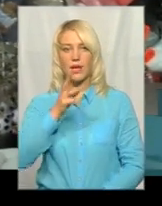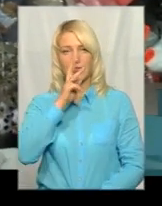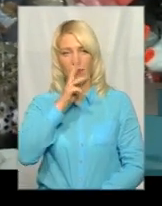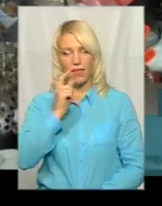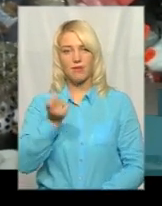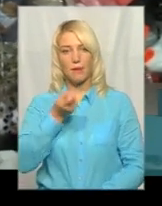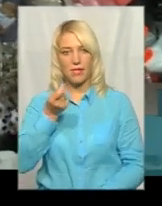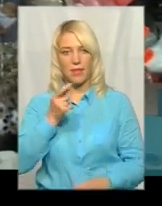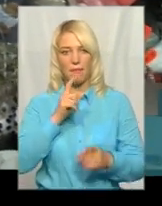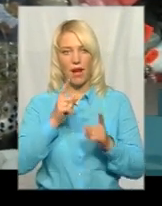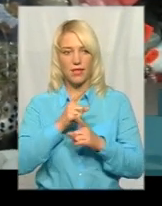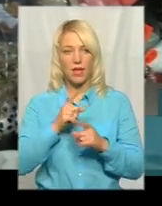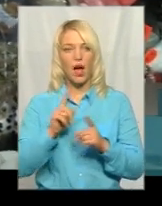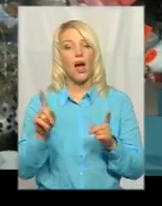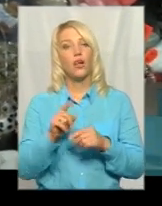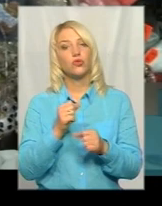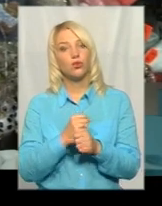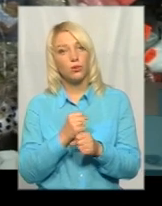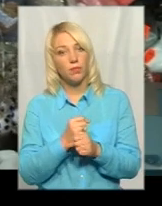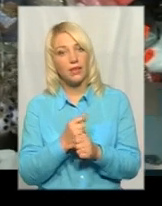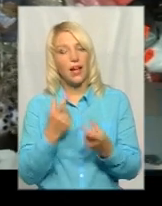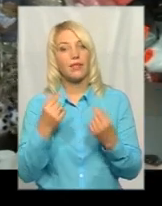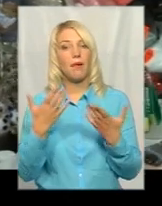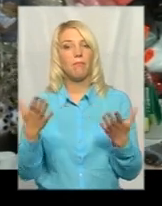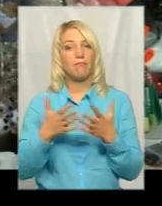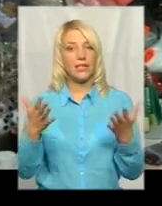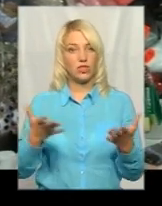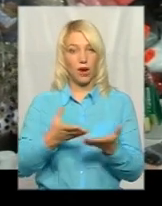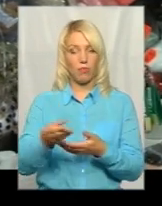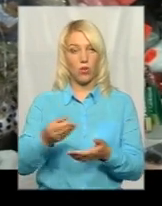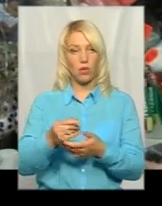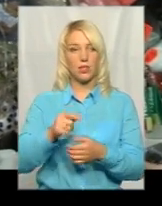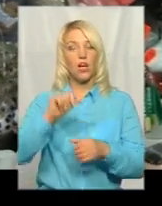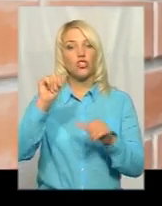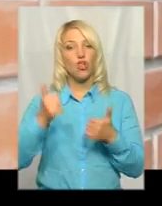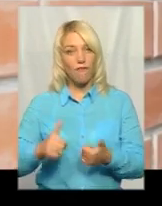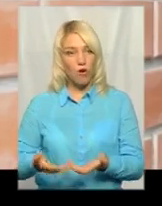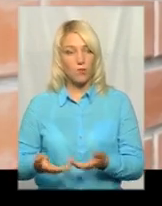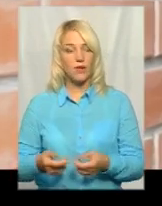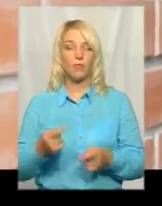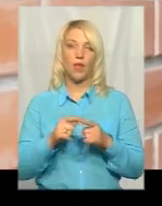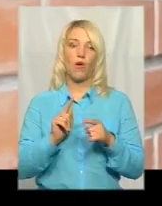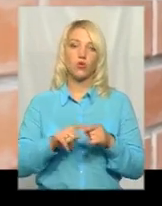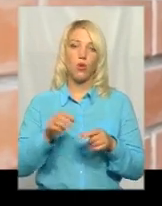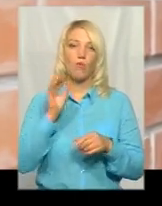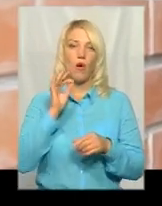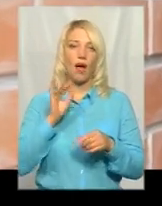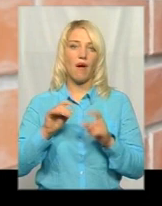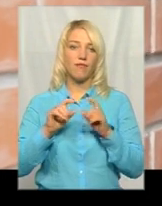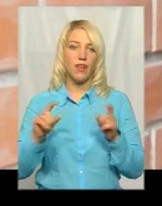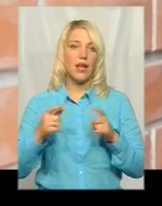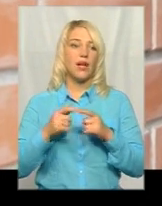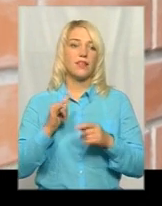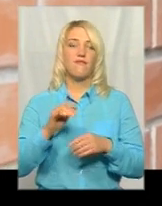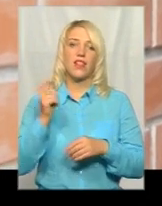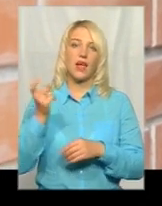що робити? А де більше платять? З оформленням. А у цьому кафе ні власника, ні офіційного